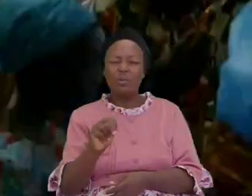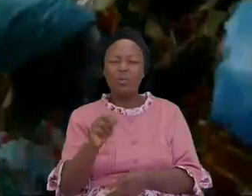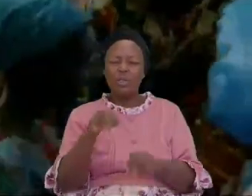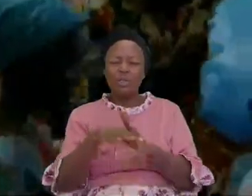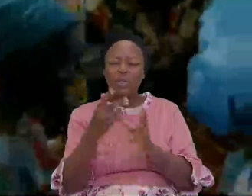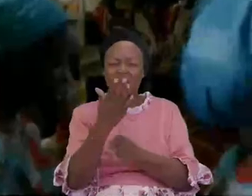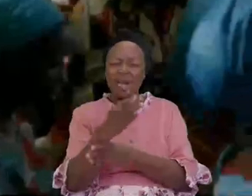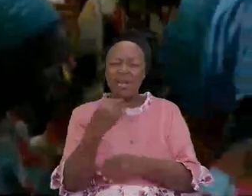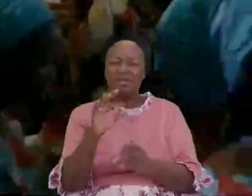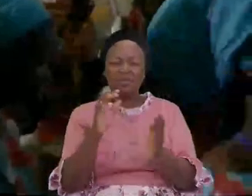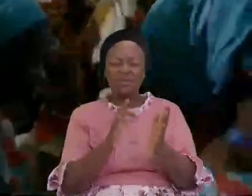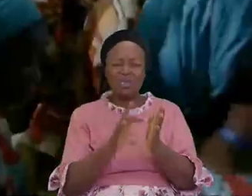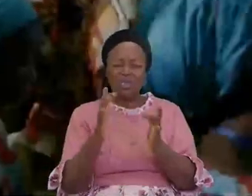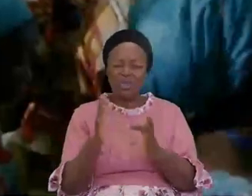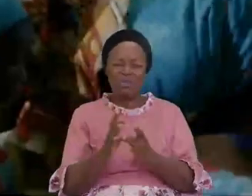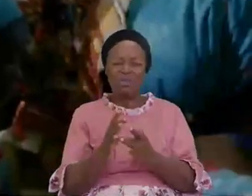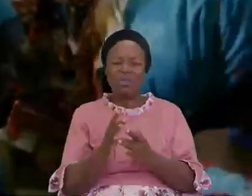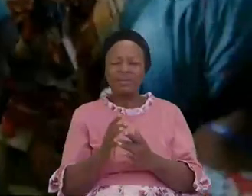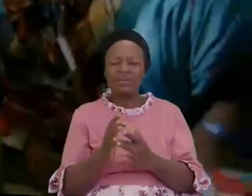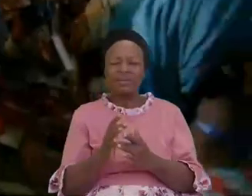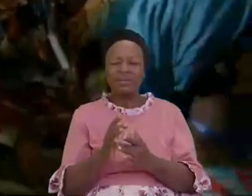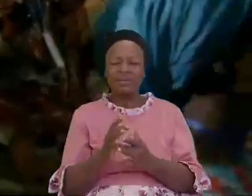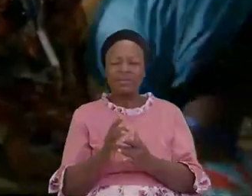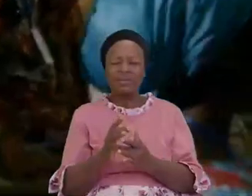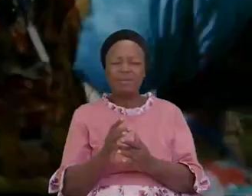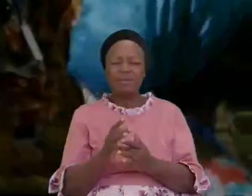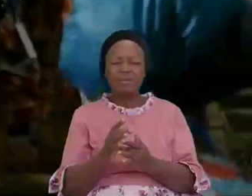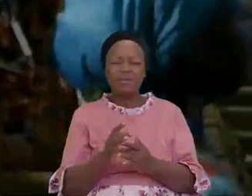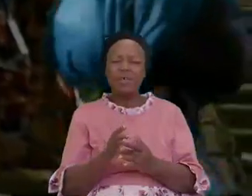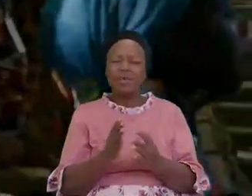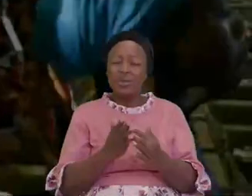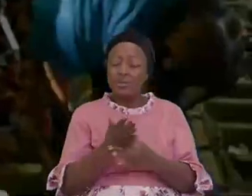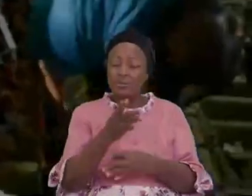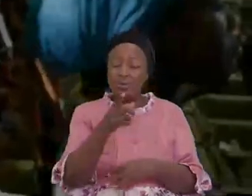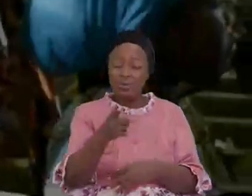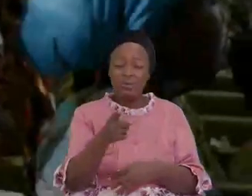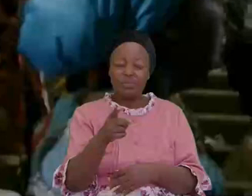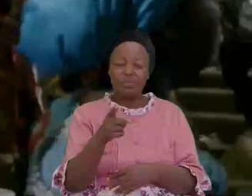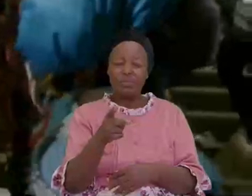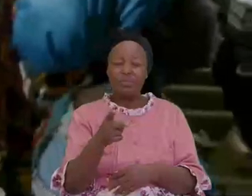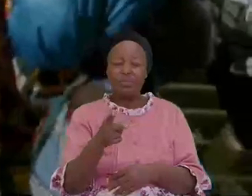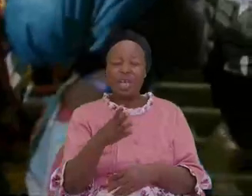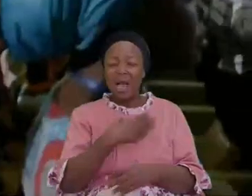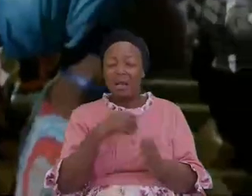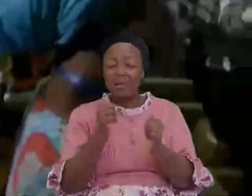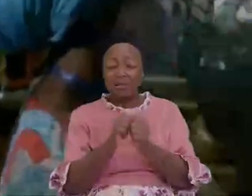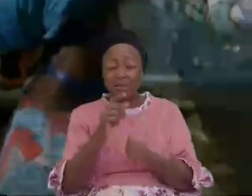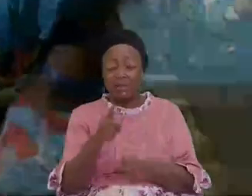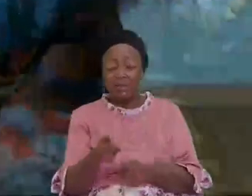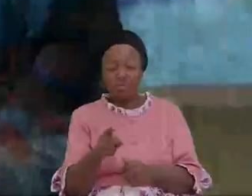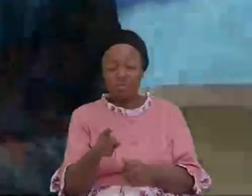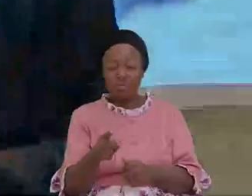Dans les mains de Jésus. À travers toi, est avec toi.